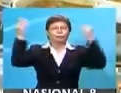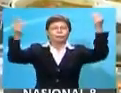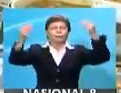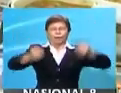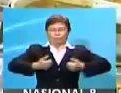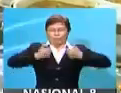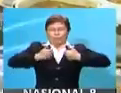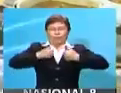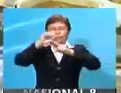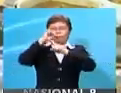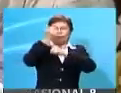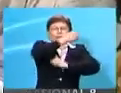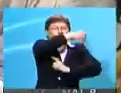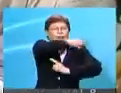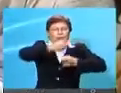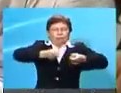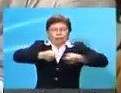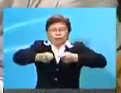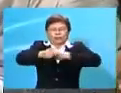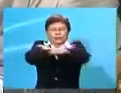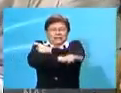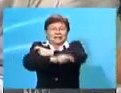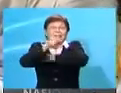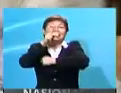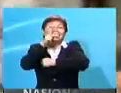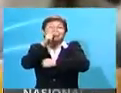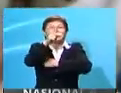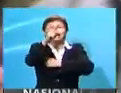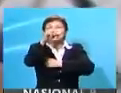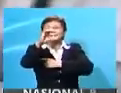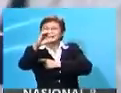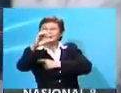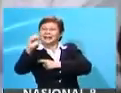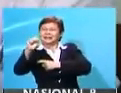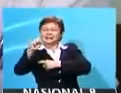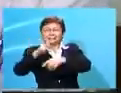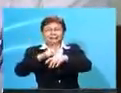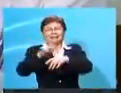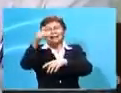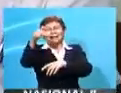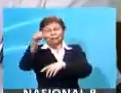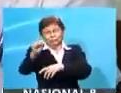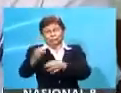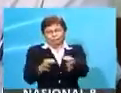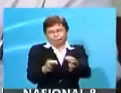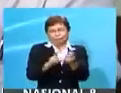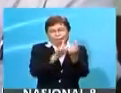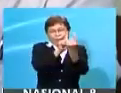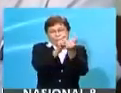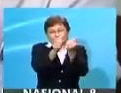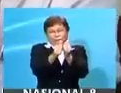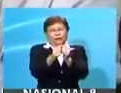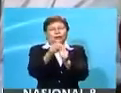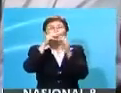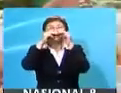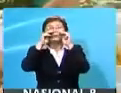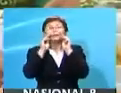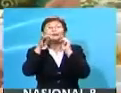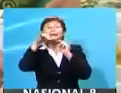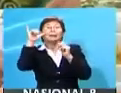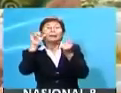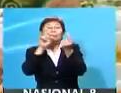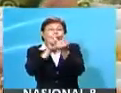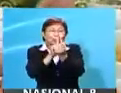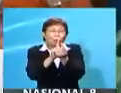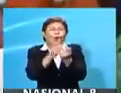aidilfitri persatuan pegawai tadbir negeri KCS di inspin di alost setar mengulas pertemuan beliau dengan tan Sri Muhyiddin Yassin malam